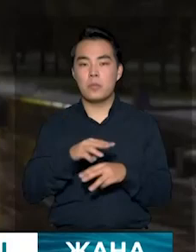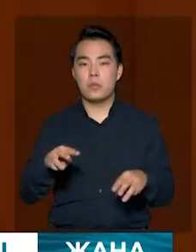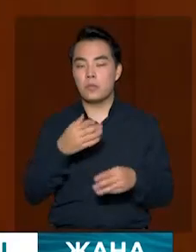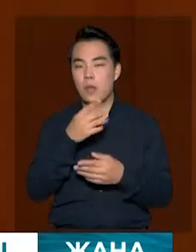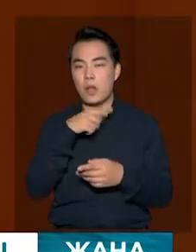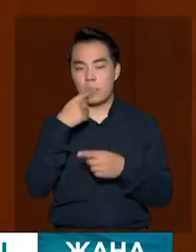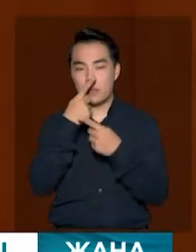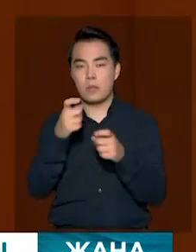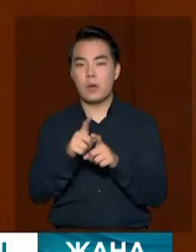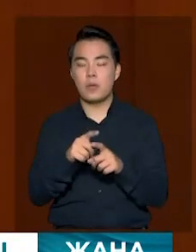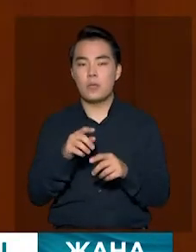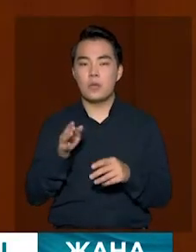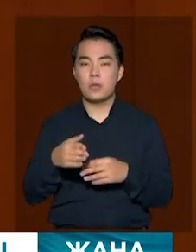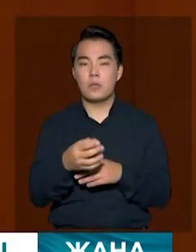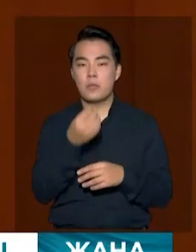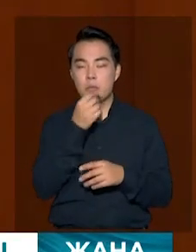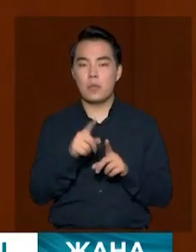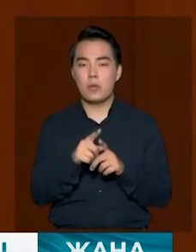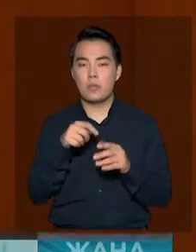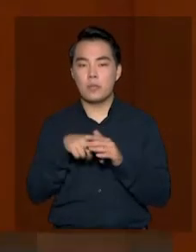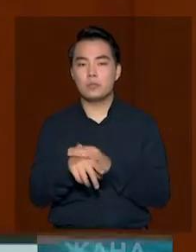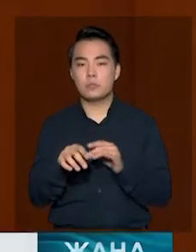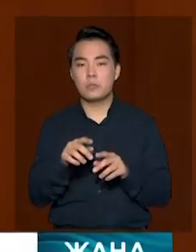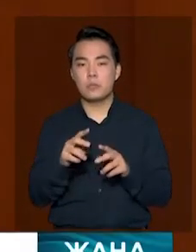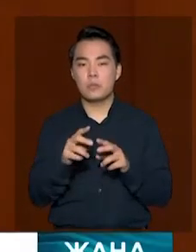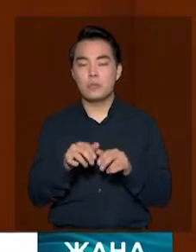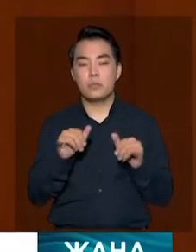сенсек. Мына балықтың